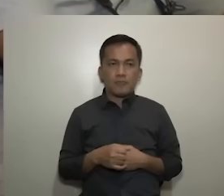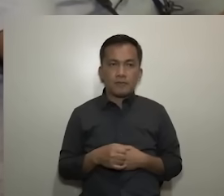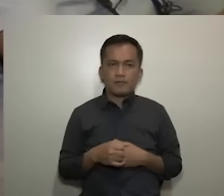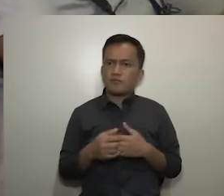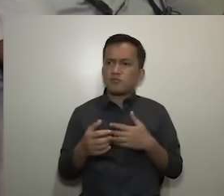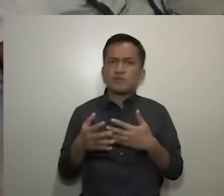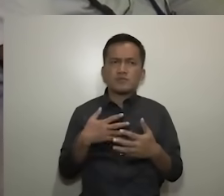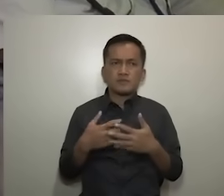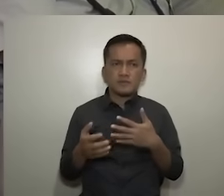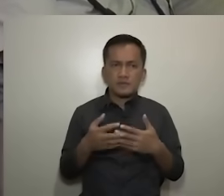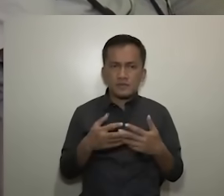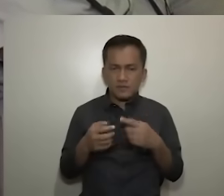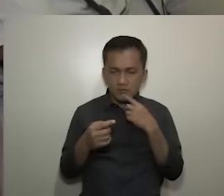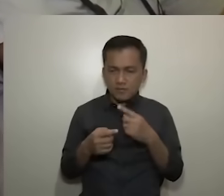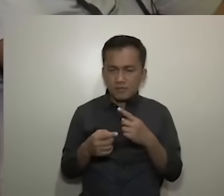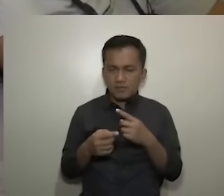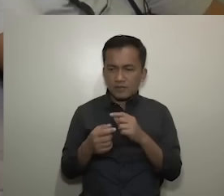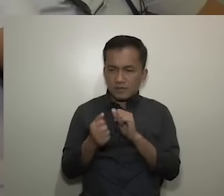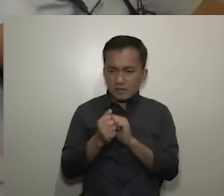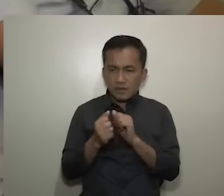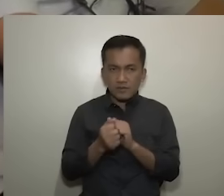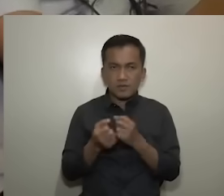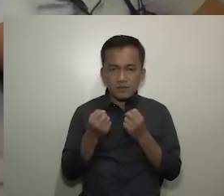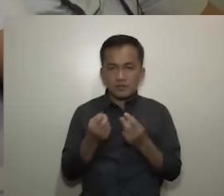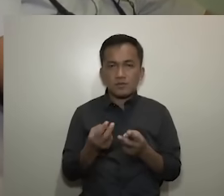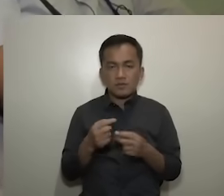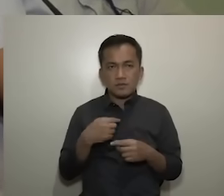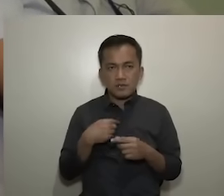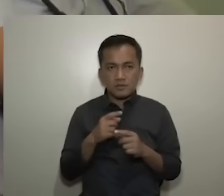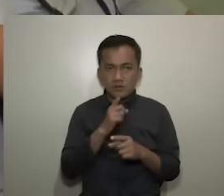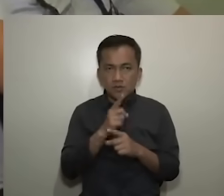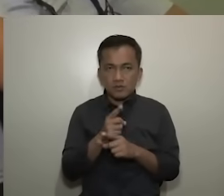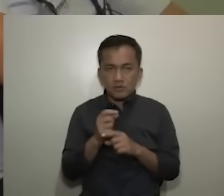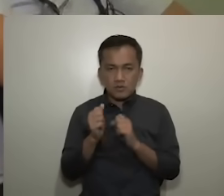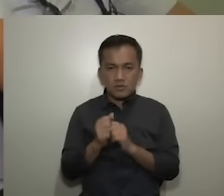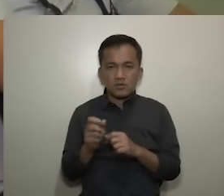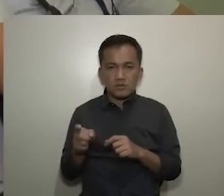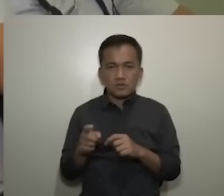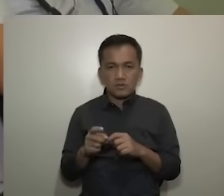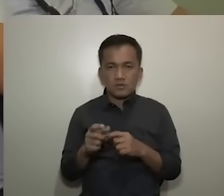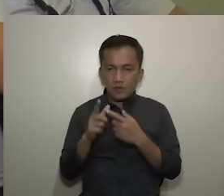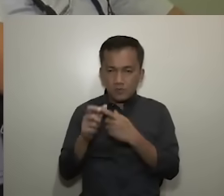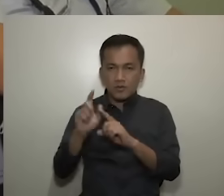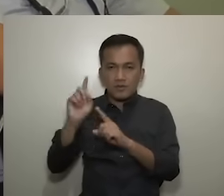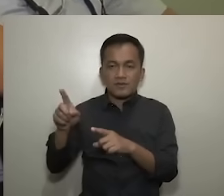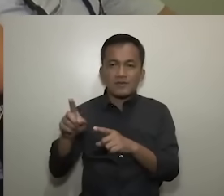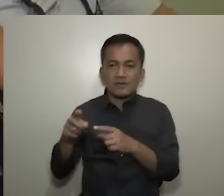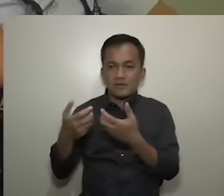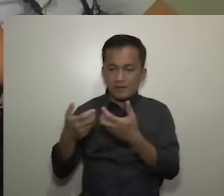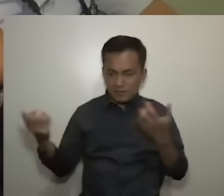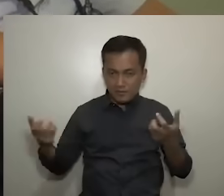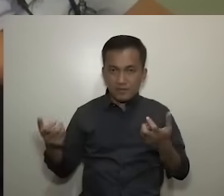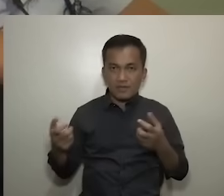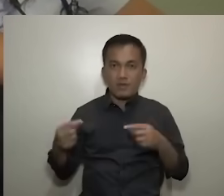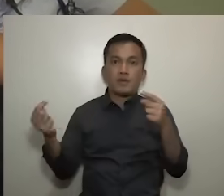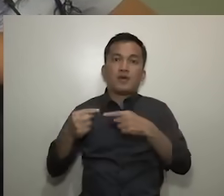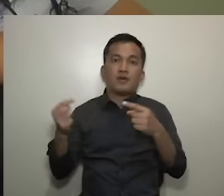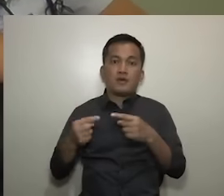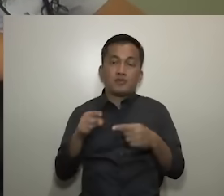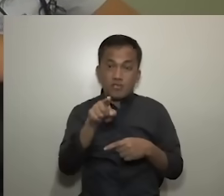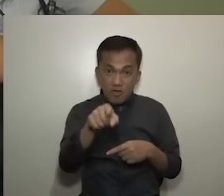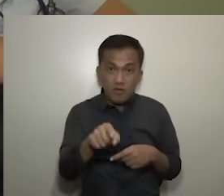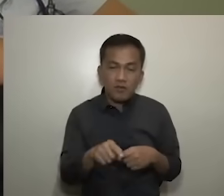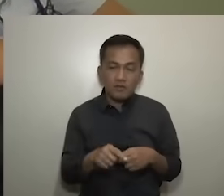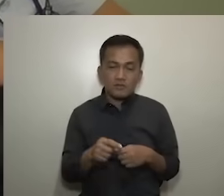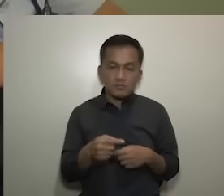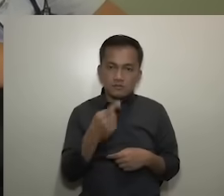Kahit na at least... I mean, nakisama ka pa sa akin kung totoo yun. Yun, di ba? Tumakbo ako doon. Nakipag-iwalay ako, nakikipag-away ako sa'yo. Ang